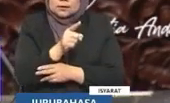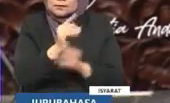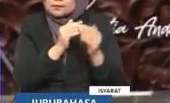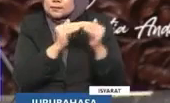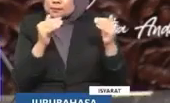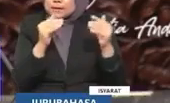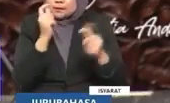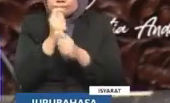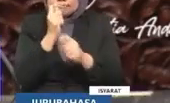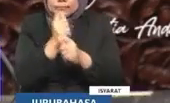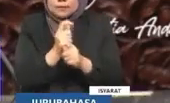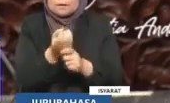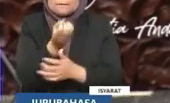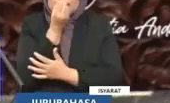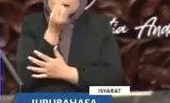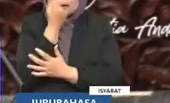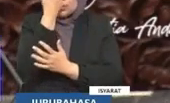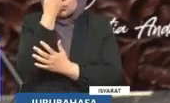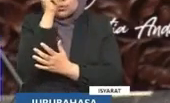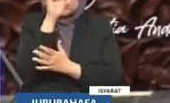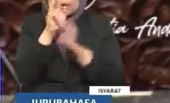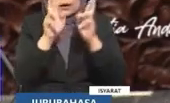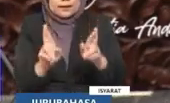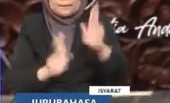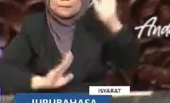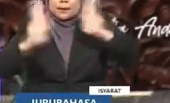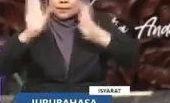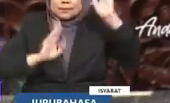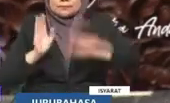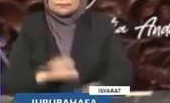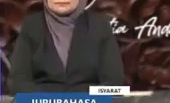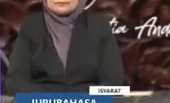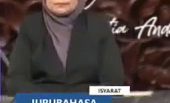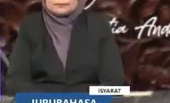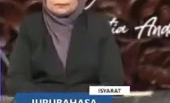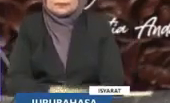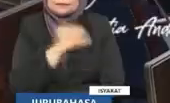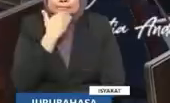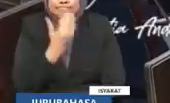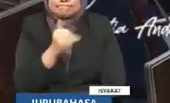na kestabilan bekalan makanan untuk rakyat Malaysia Kasih yang memakai